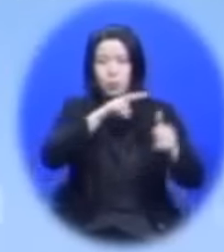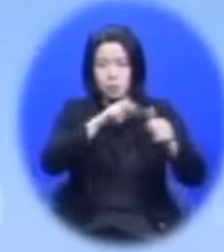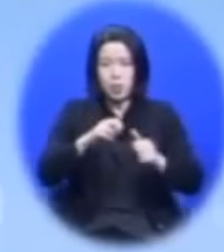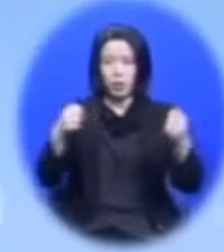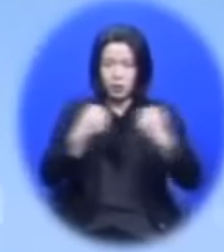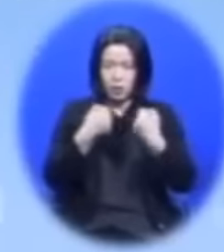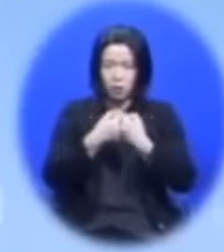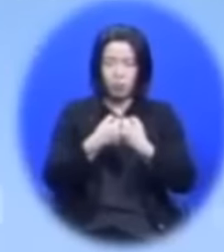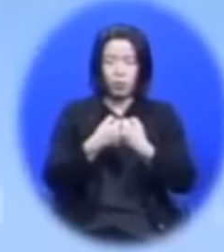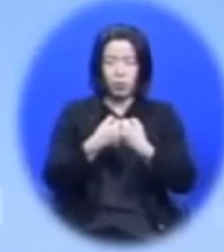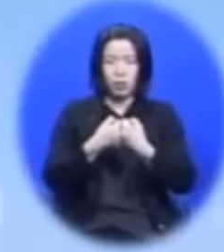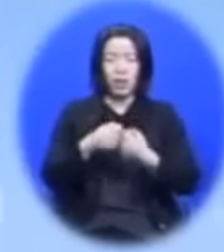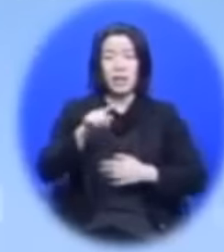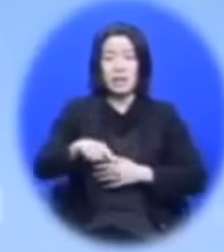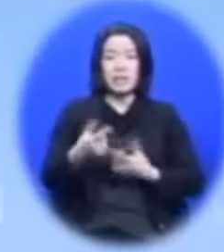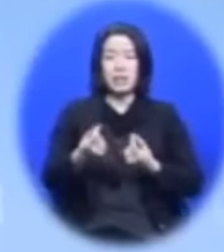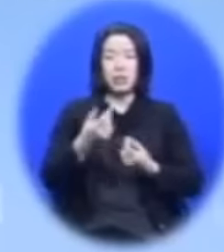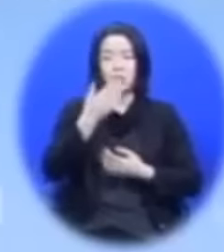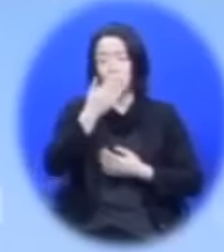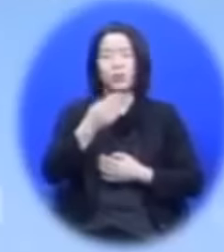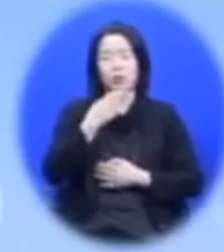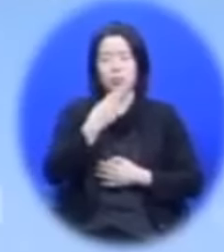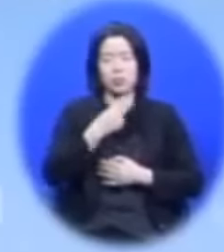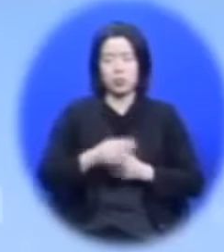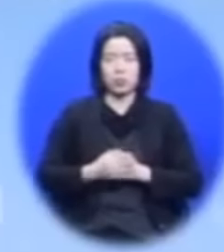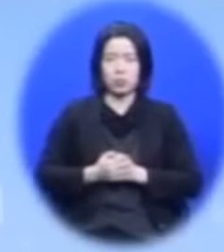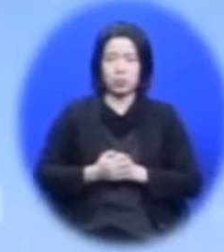싸우고 다투고 이럴 수가 없어요.